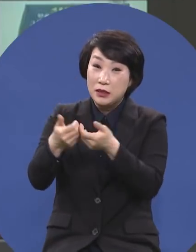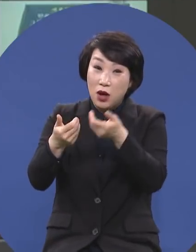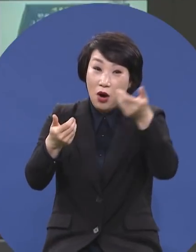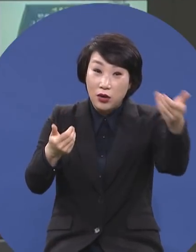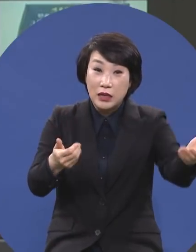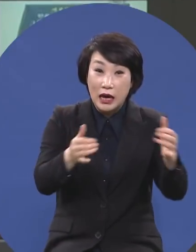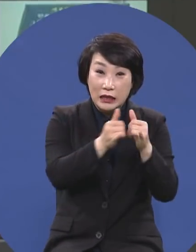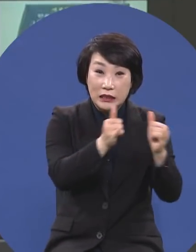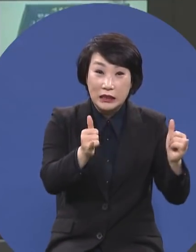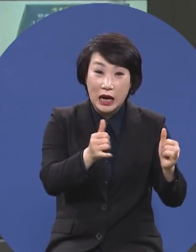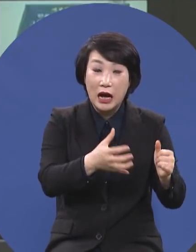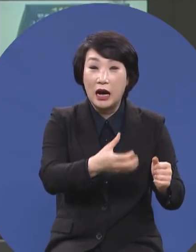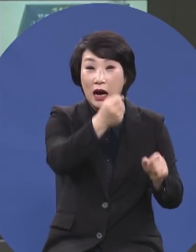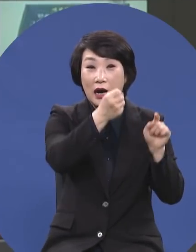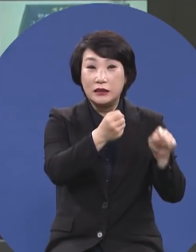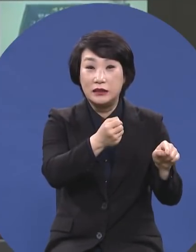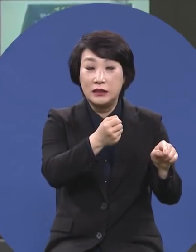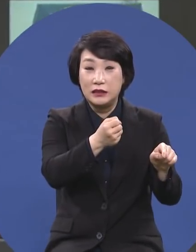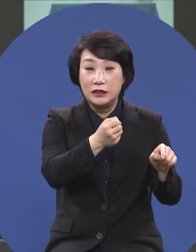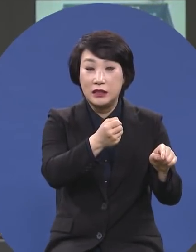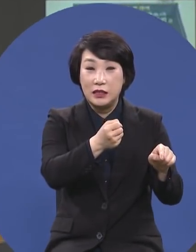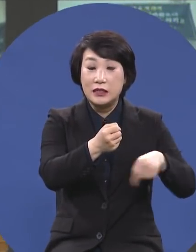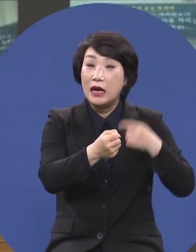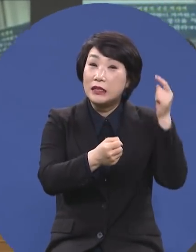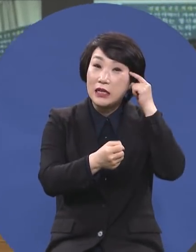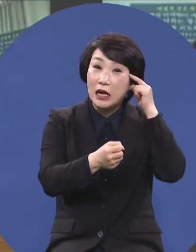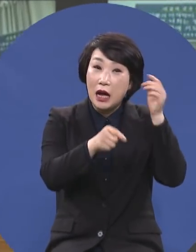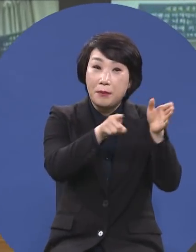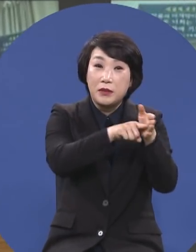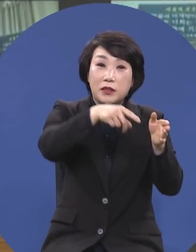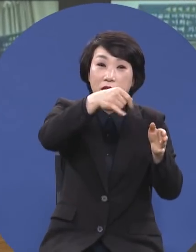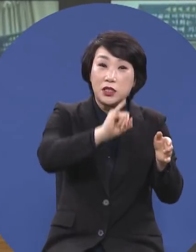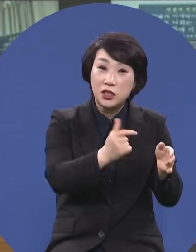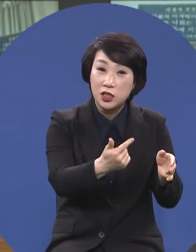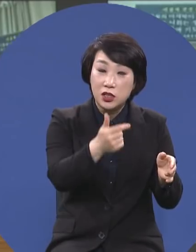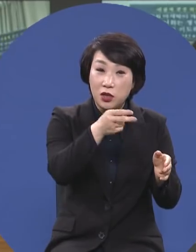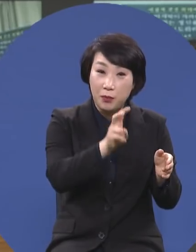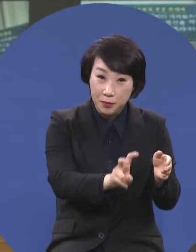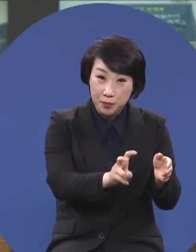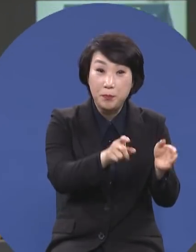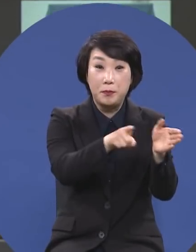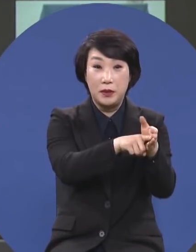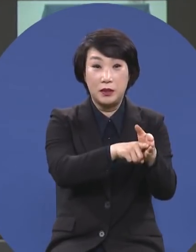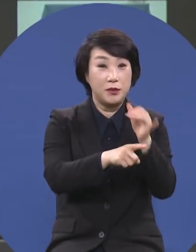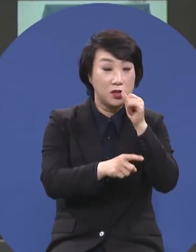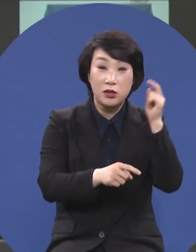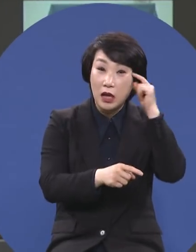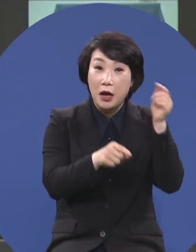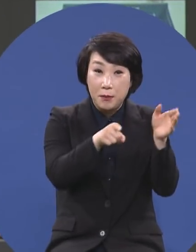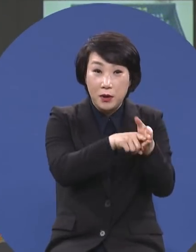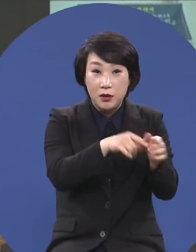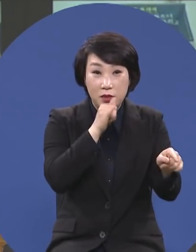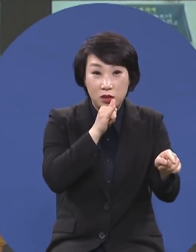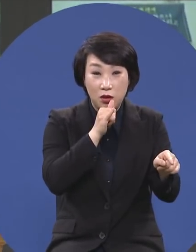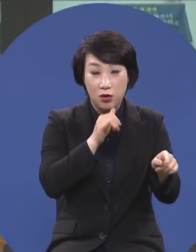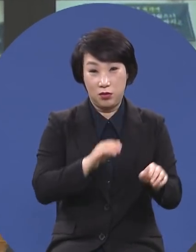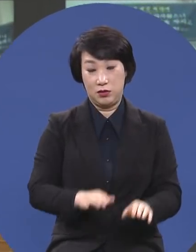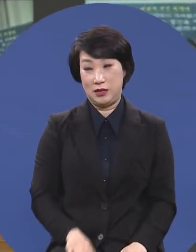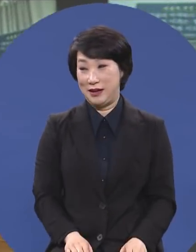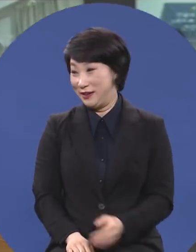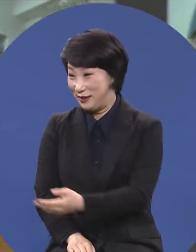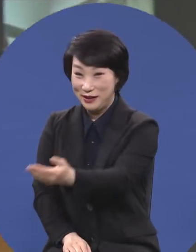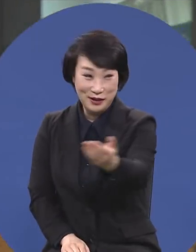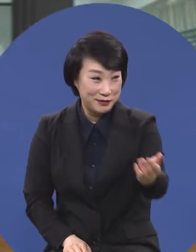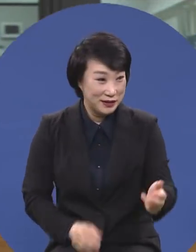떠난 인간들이 가지는 자기 신념의 믿음이요. 자기 신념의 믿음. 예, 우리